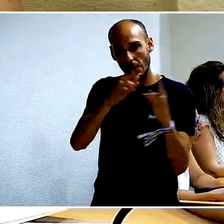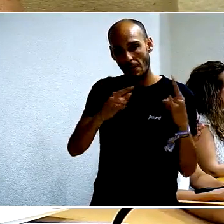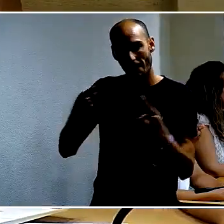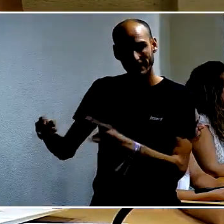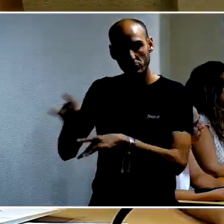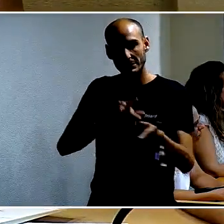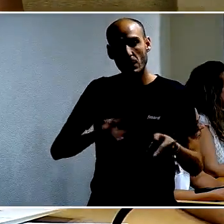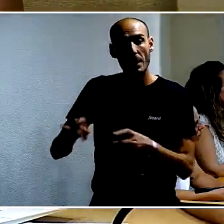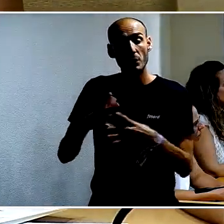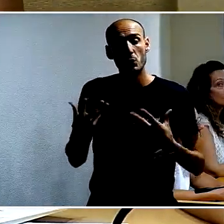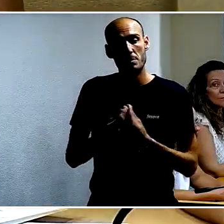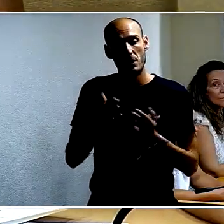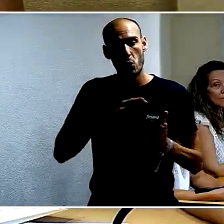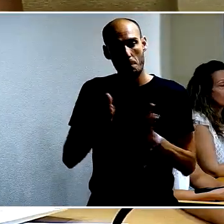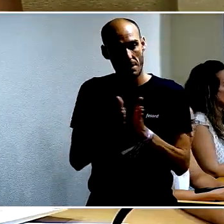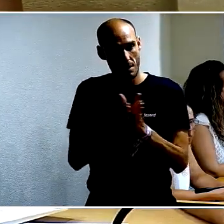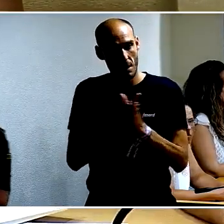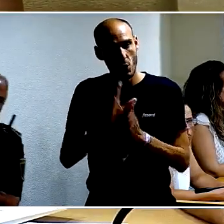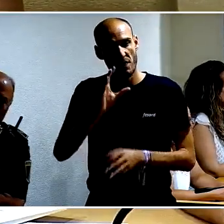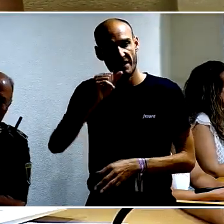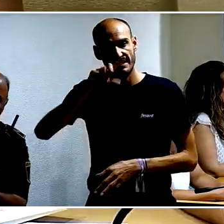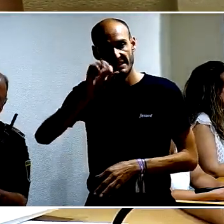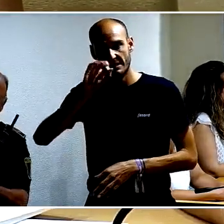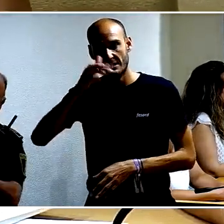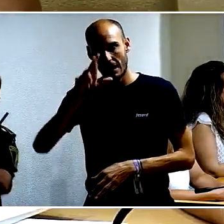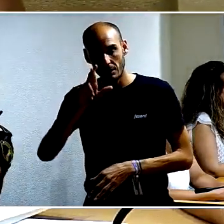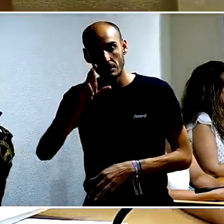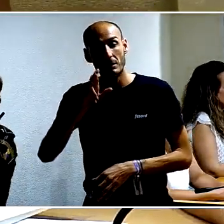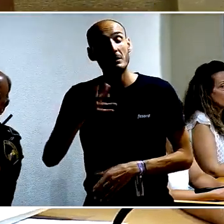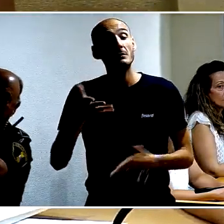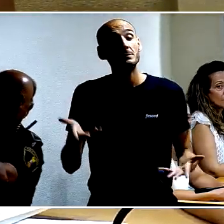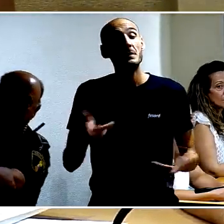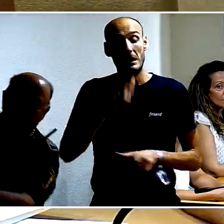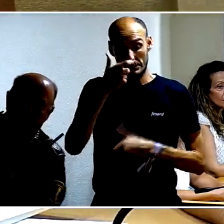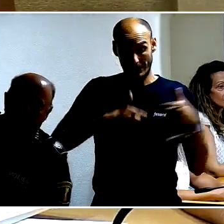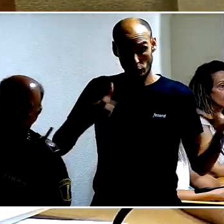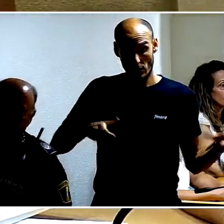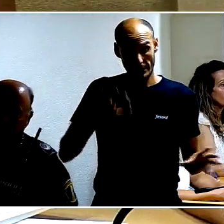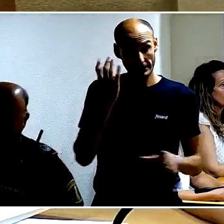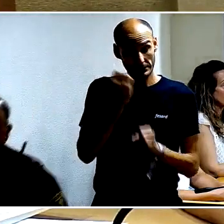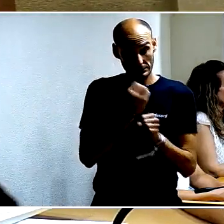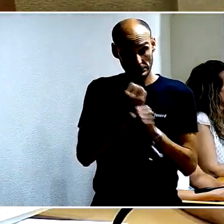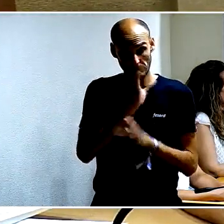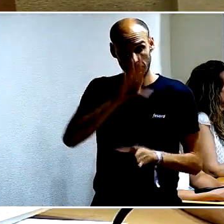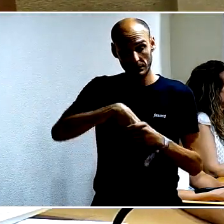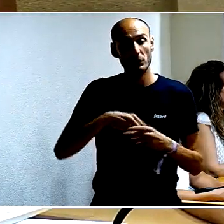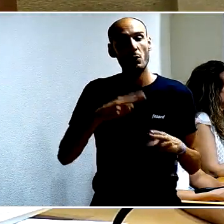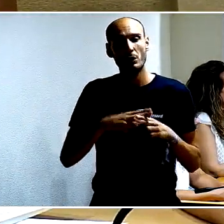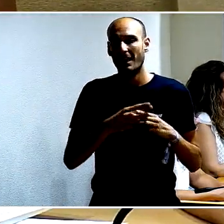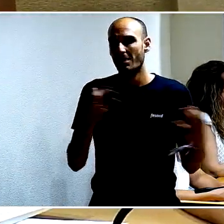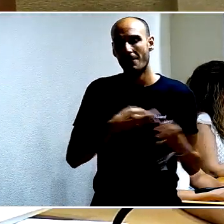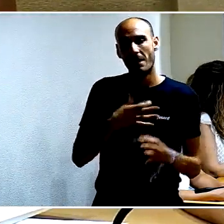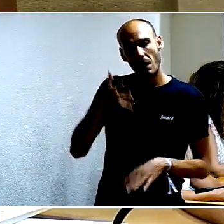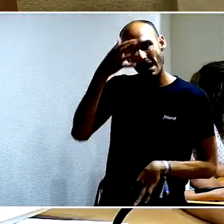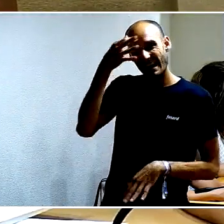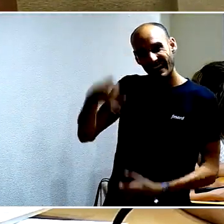Vicenç Iscar. És important que les persones que estem en política estiguem ben a prop de la realitat, que